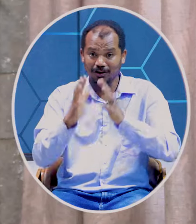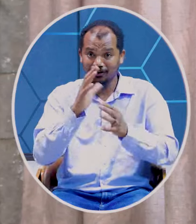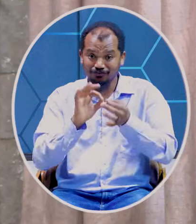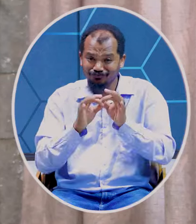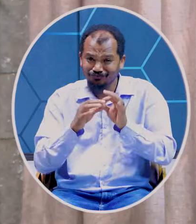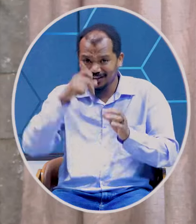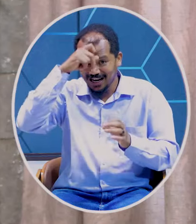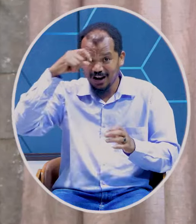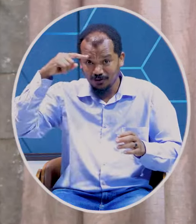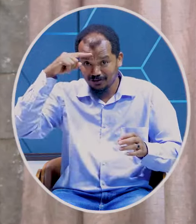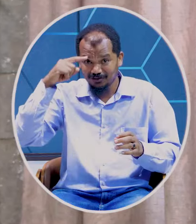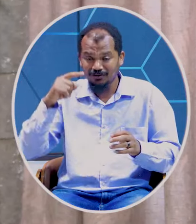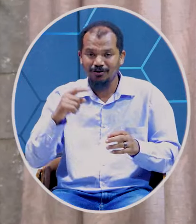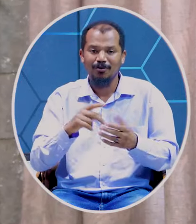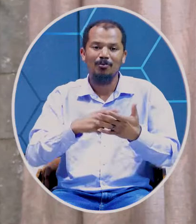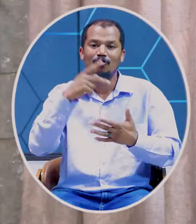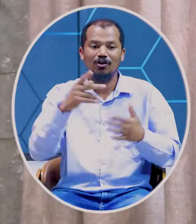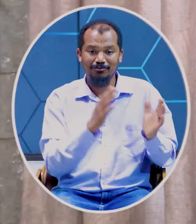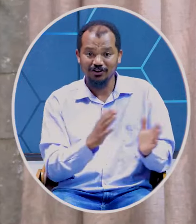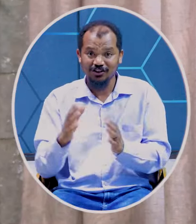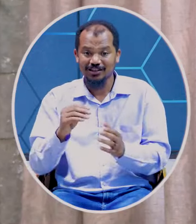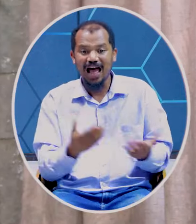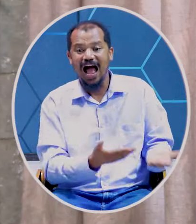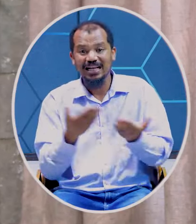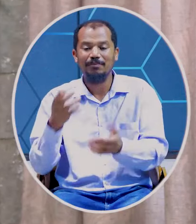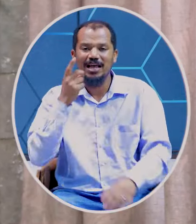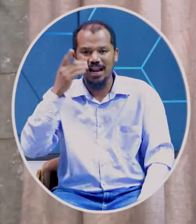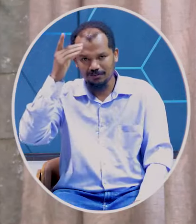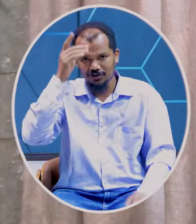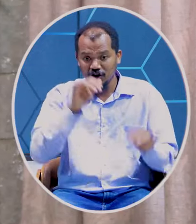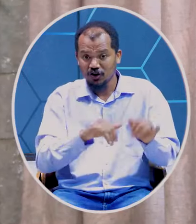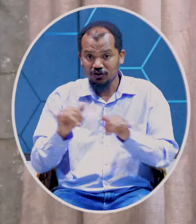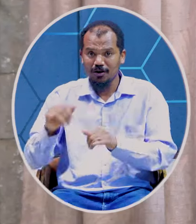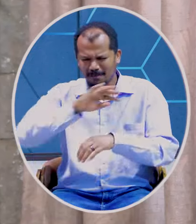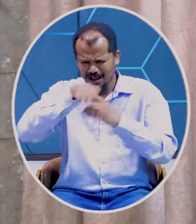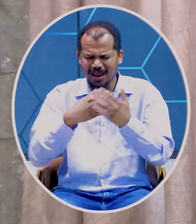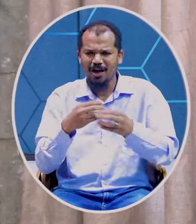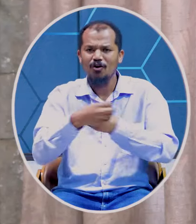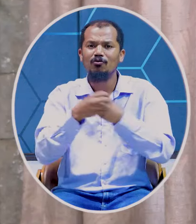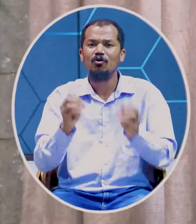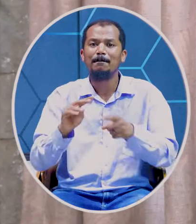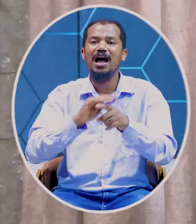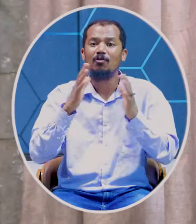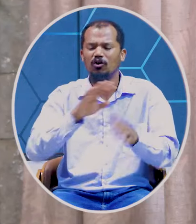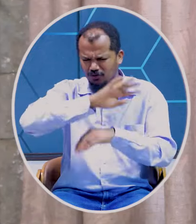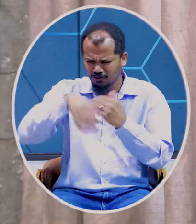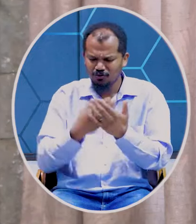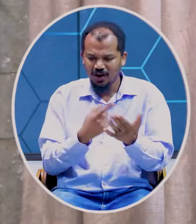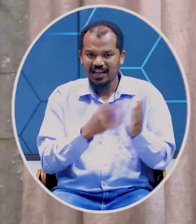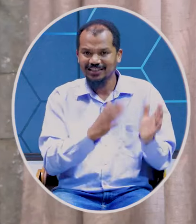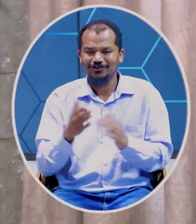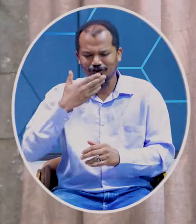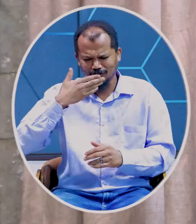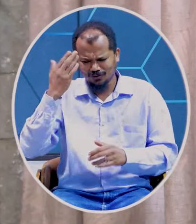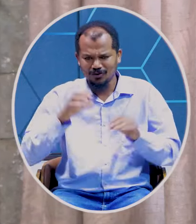በምልክት ቋንቋ ትርጉሙ ዳዊት ጎሳዬ፣ በፕሮግራም ዝግጅትና አቅራቢነት የኔአለም ካሳሁን እንዲሁም መላ ስቱዲዮ ባለሙያዎች በሙሉ